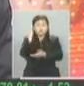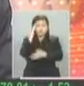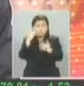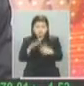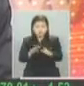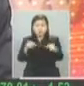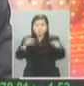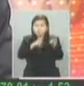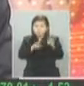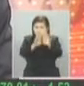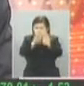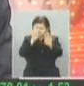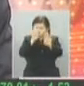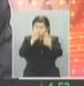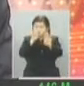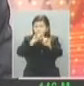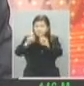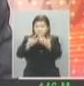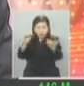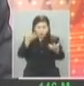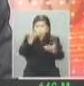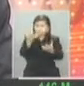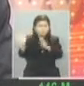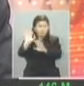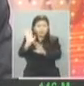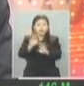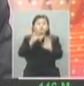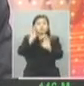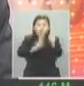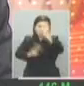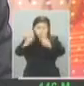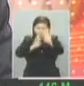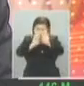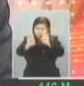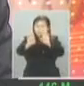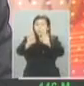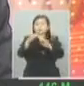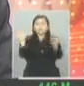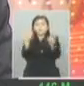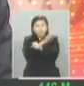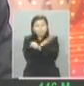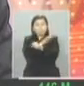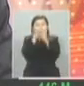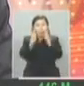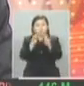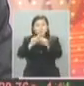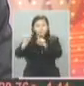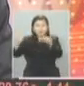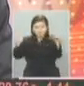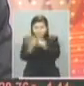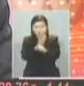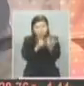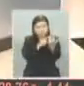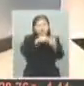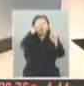ตูทางออกเนี่ยจะต้องไม่มีสิ่งกีดขวางนะครับแล้วก็จะต้องมีจำนวนทางออกที่เพียงพอนะครับที่ว่าจำนวนเกินพัน